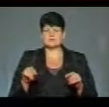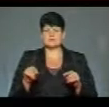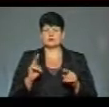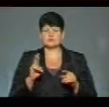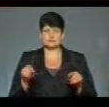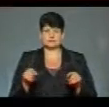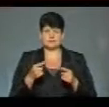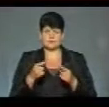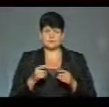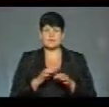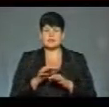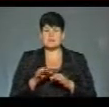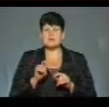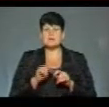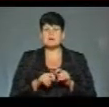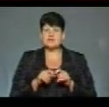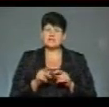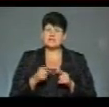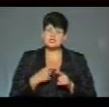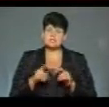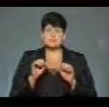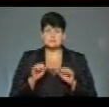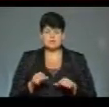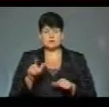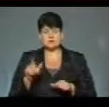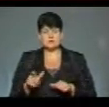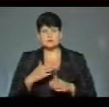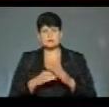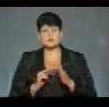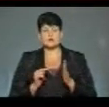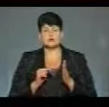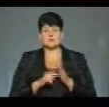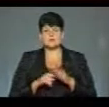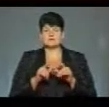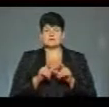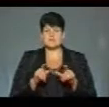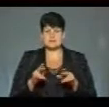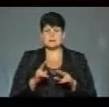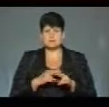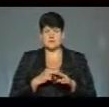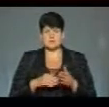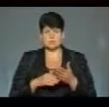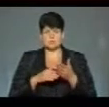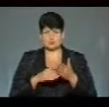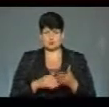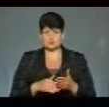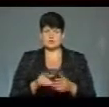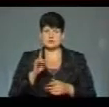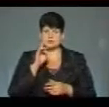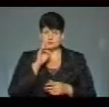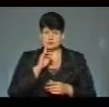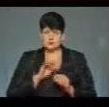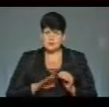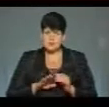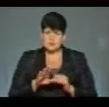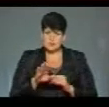Так, експерти доступно.ua перевіряли, чи зможе людина з інвалідністю потрапити до закладу без сторонньої допомоги, чи зручні пандуси,